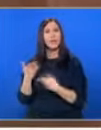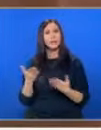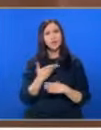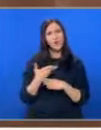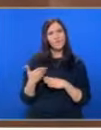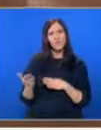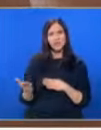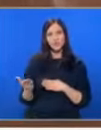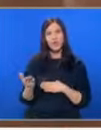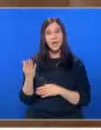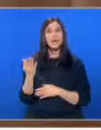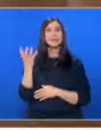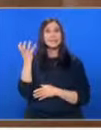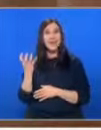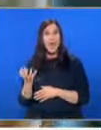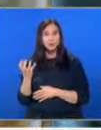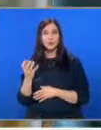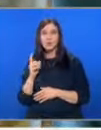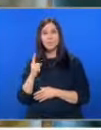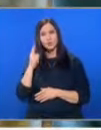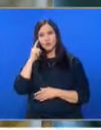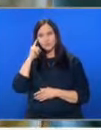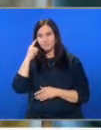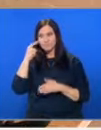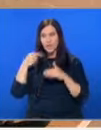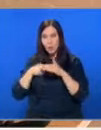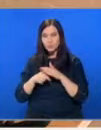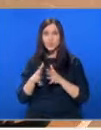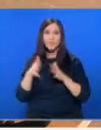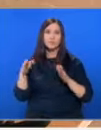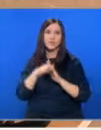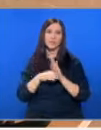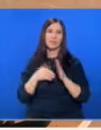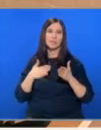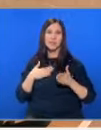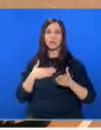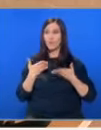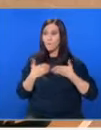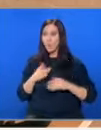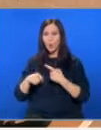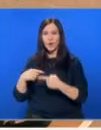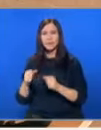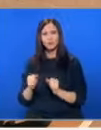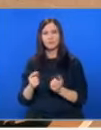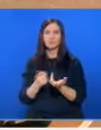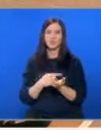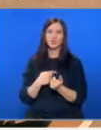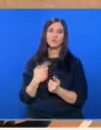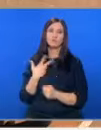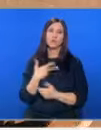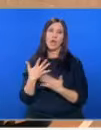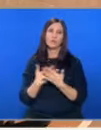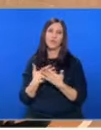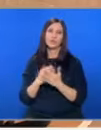вече зрелостниците може и да се задълбочат повече в правилата. Нашето поколение стои доста често в социалните